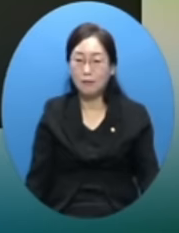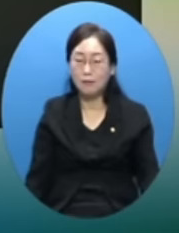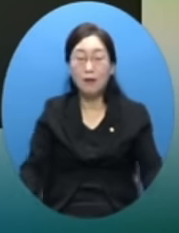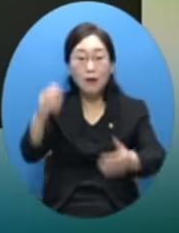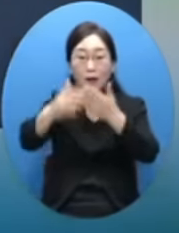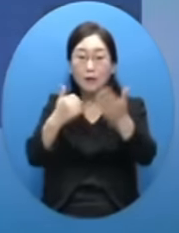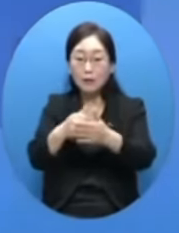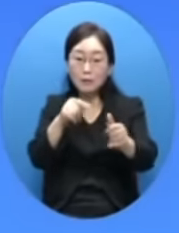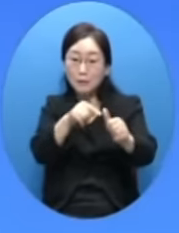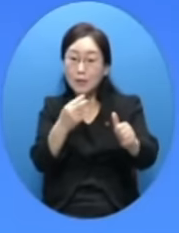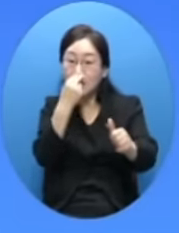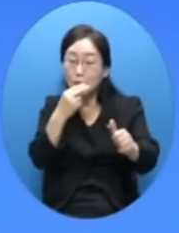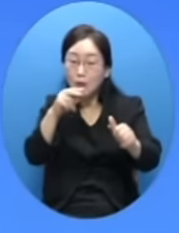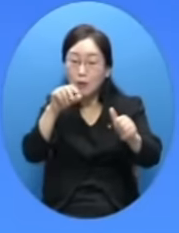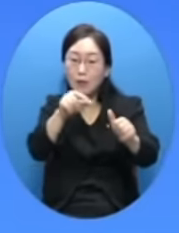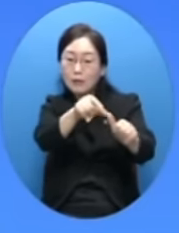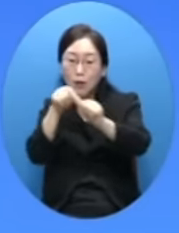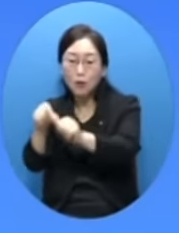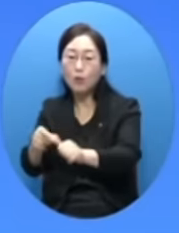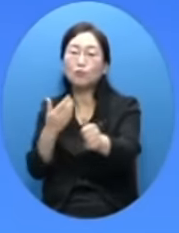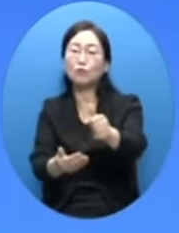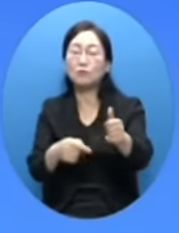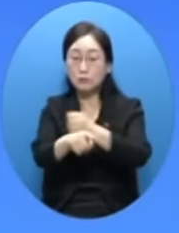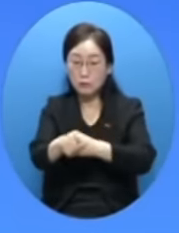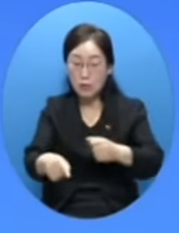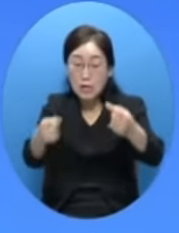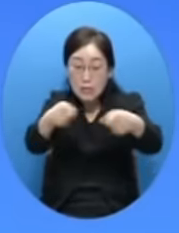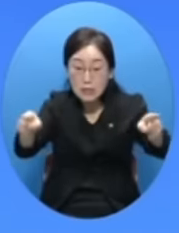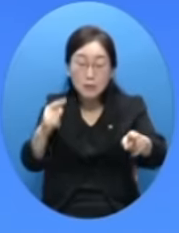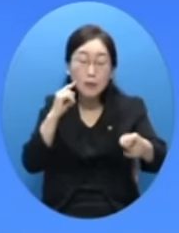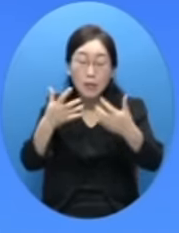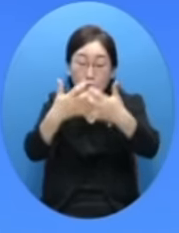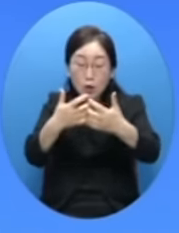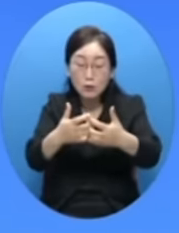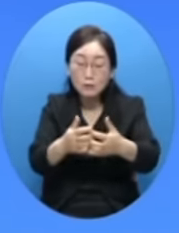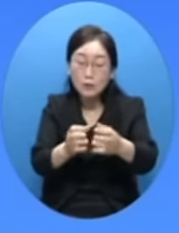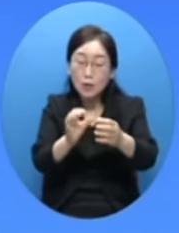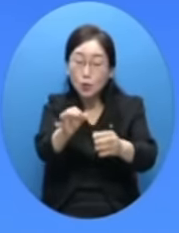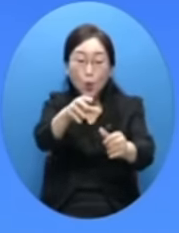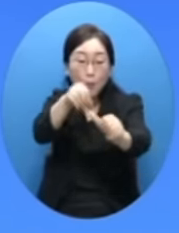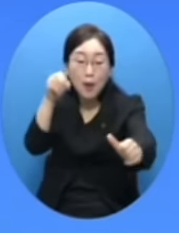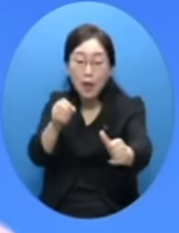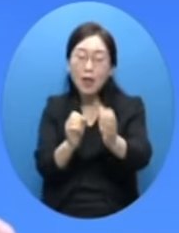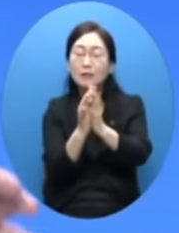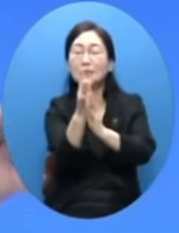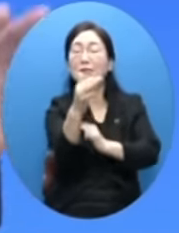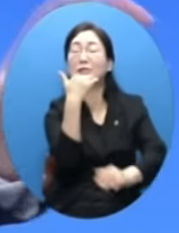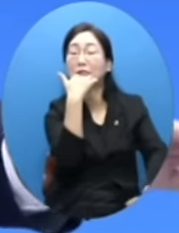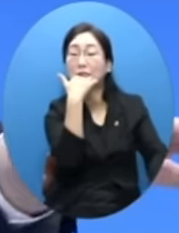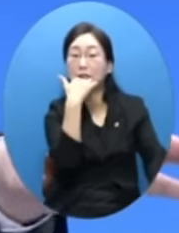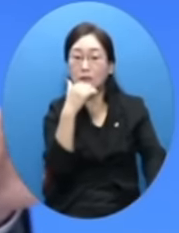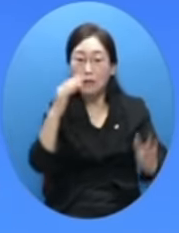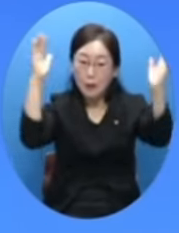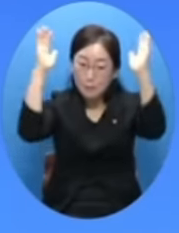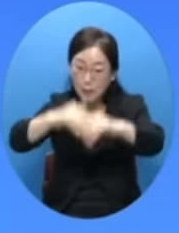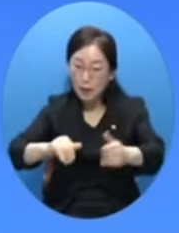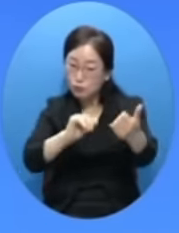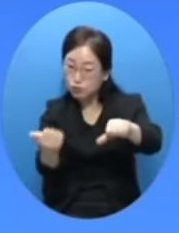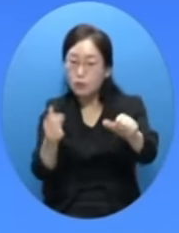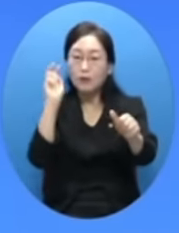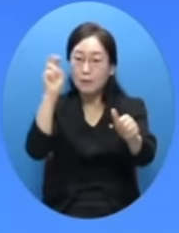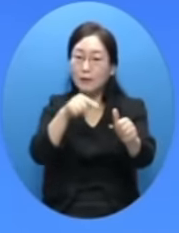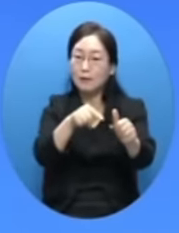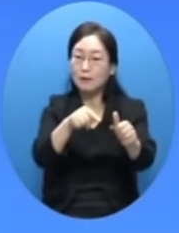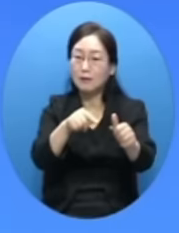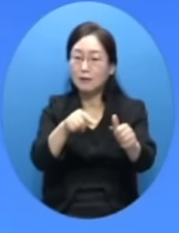하나님이 살려주신 거예요. 아래층에서 현금 인출기에서 줄 서 있다가는 그때 당시 죽었을 것인데